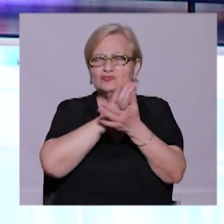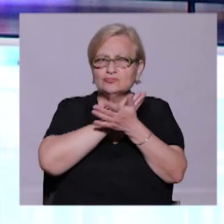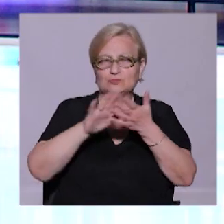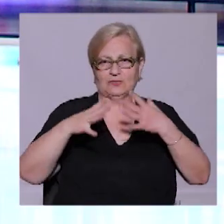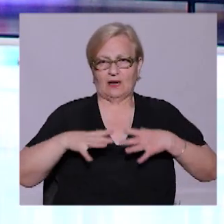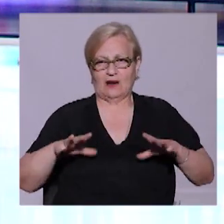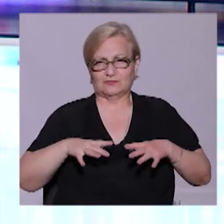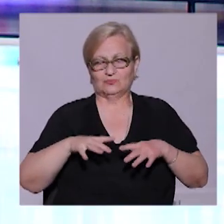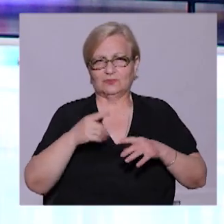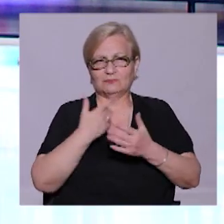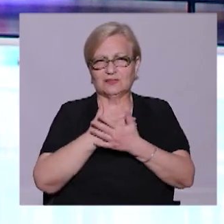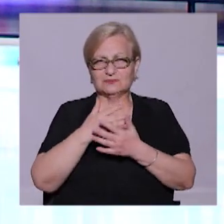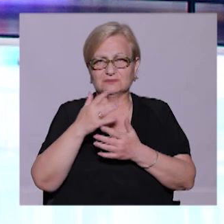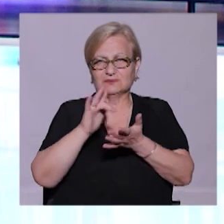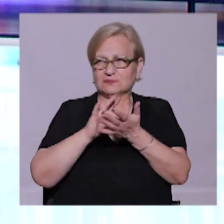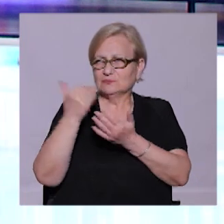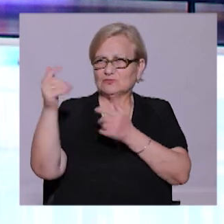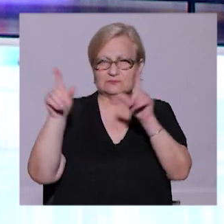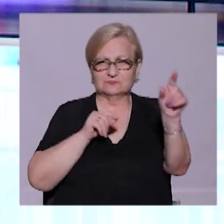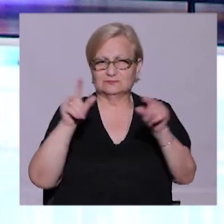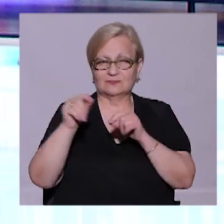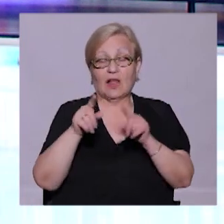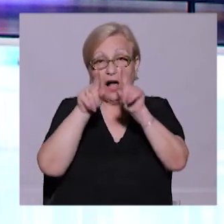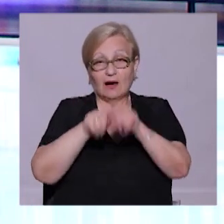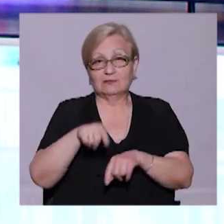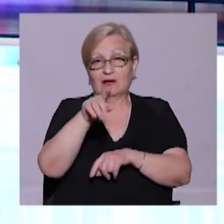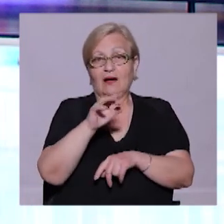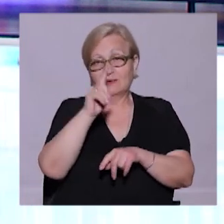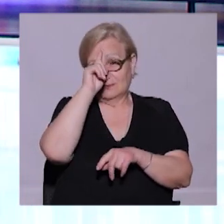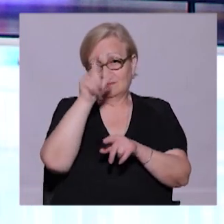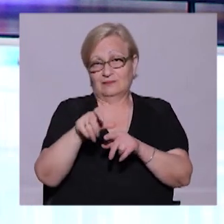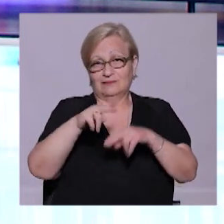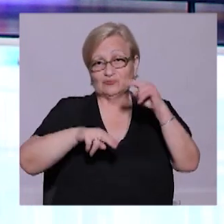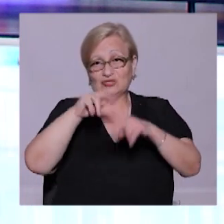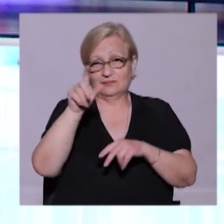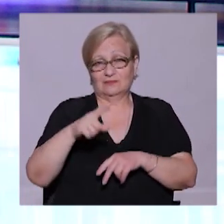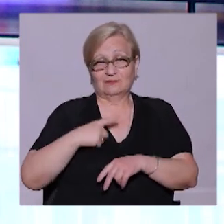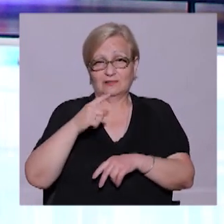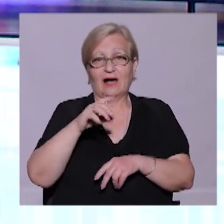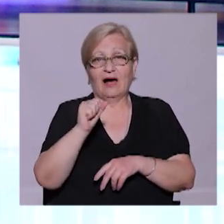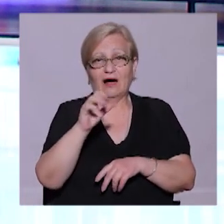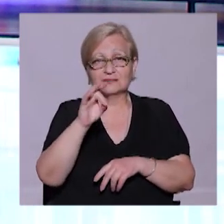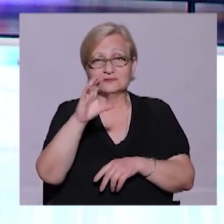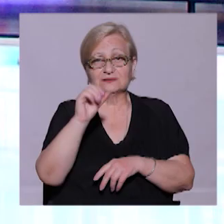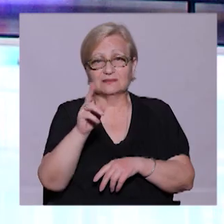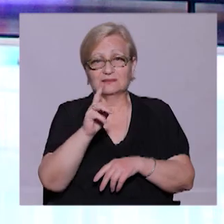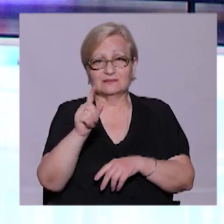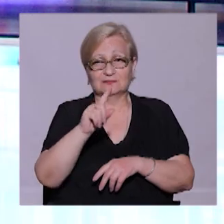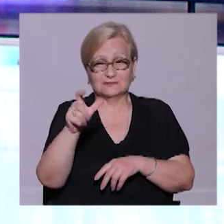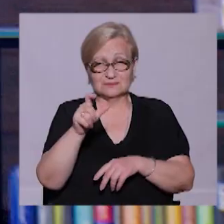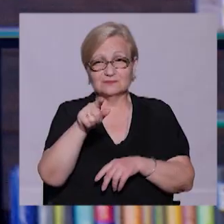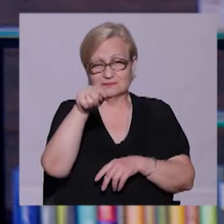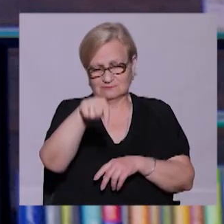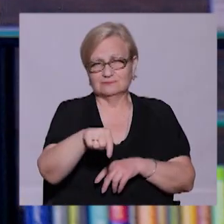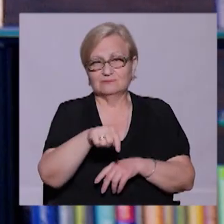ითქვას არსაკიძია ასეთი ხელოვანი. არსაკიძისთვის თქვენ ნახავთ, რატომ აირჩია მეფე გიორგი, რატომ